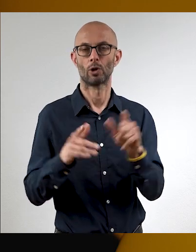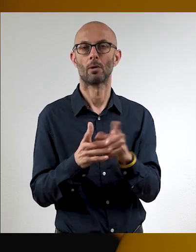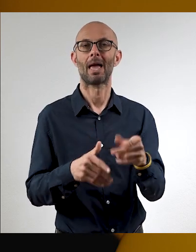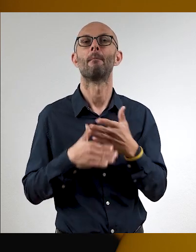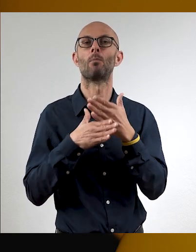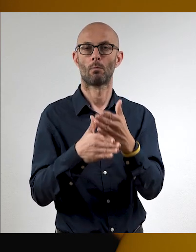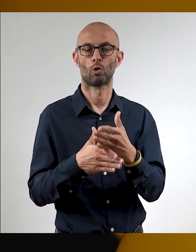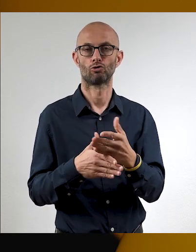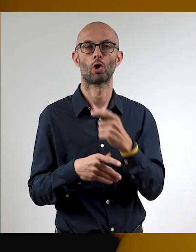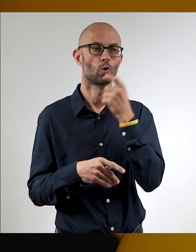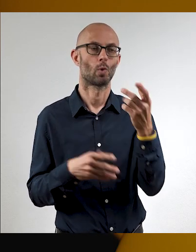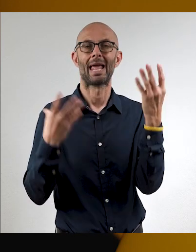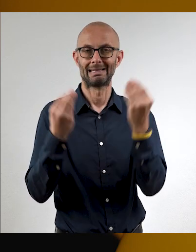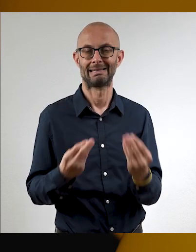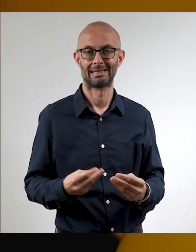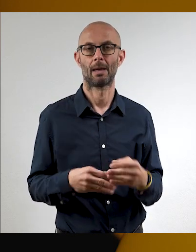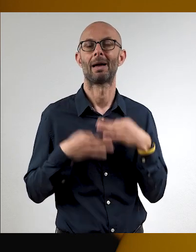na pomoč zunaj sistema